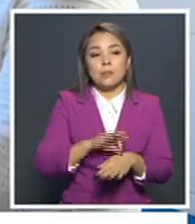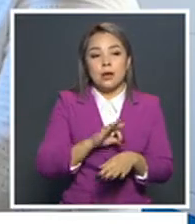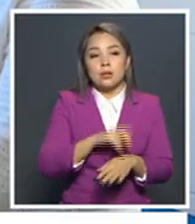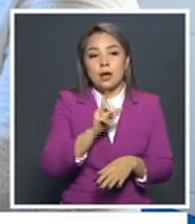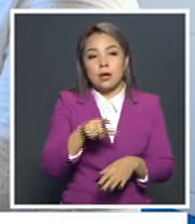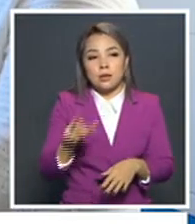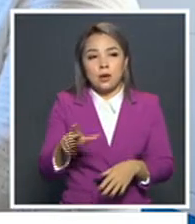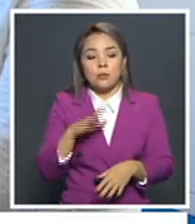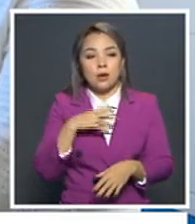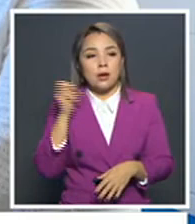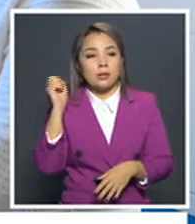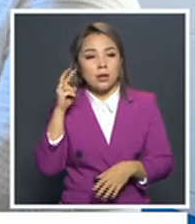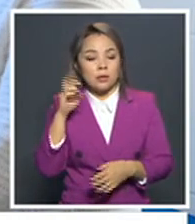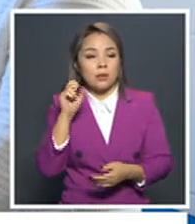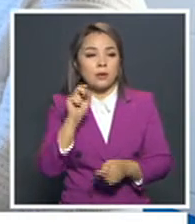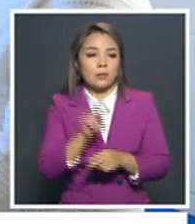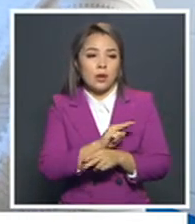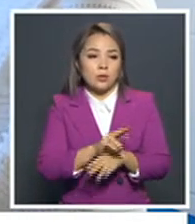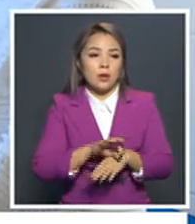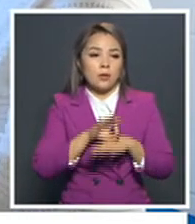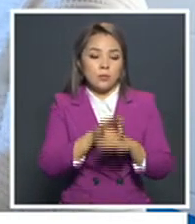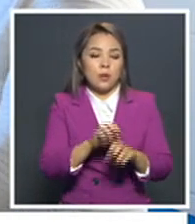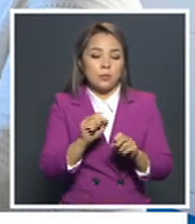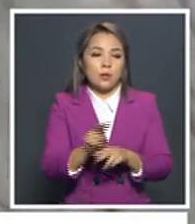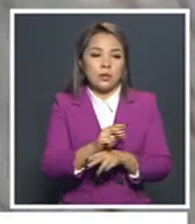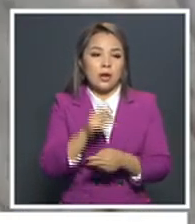адамдар күндізгі стационардан ем ала алады.